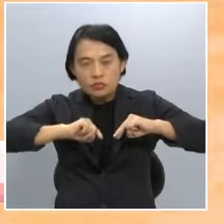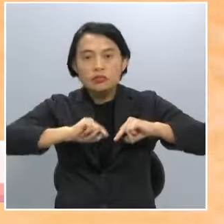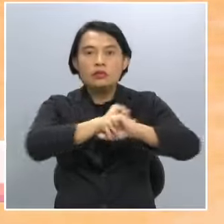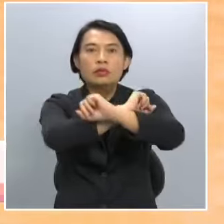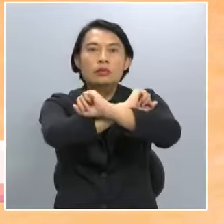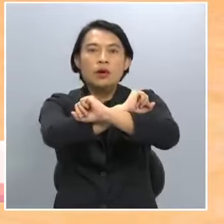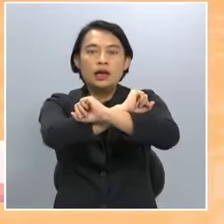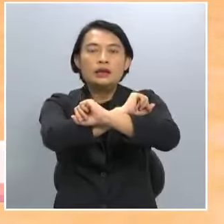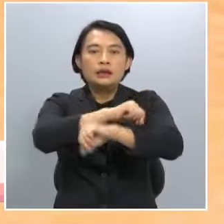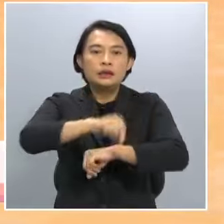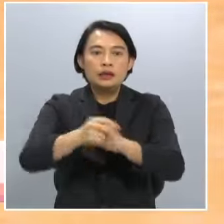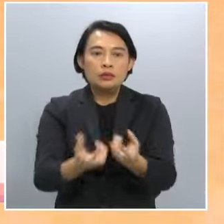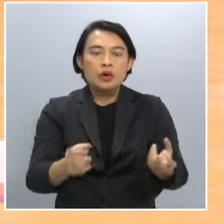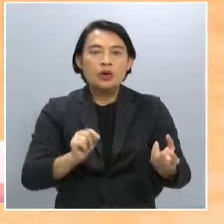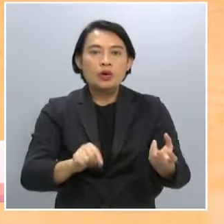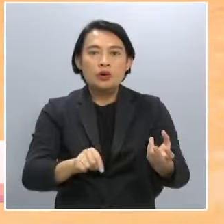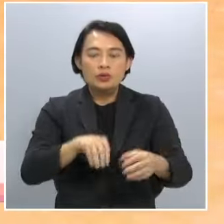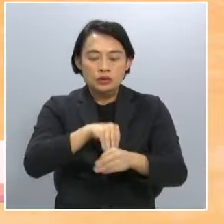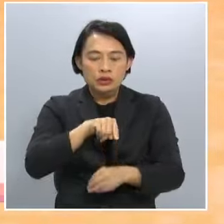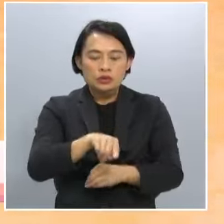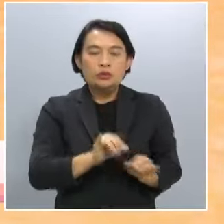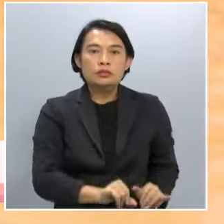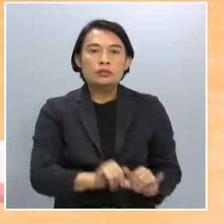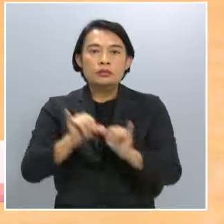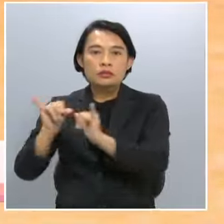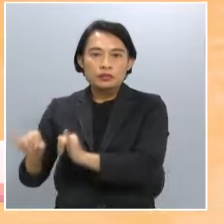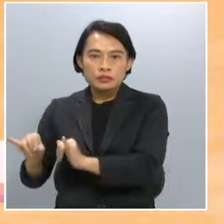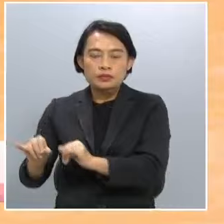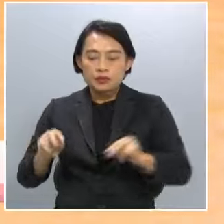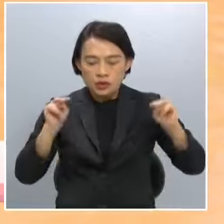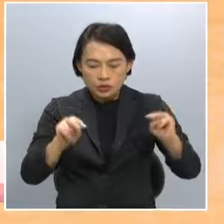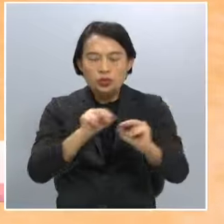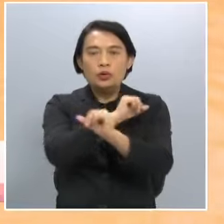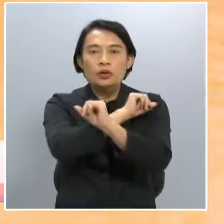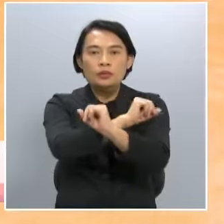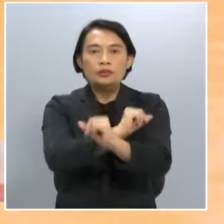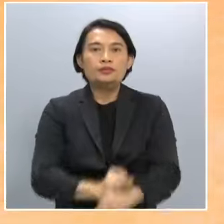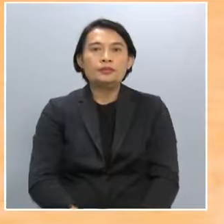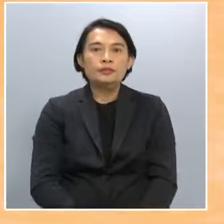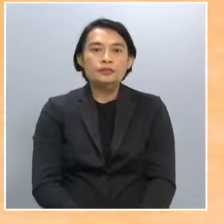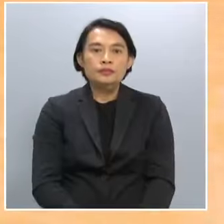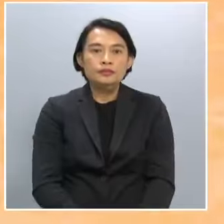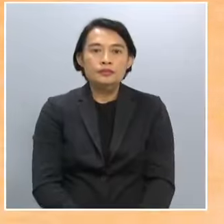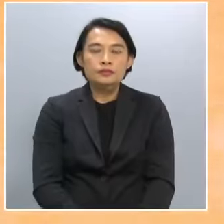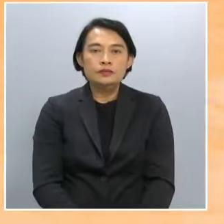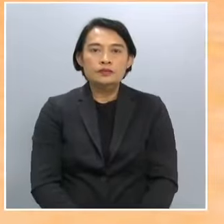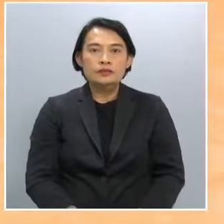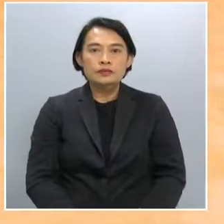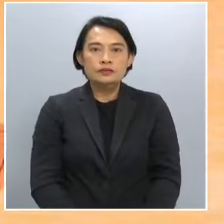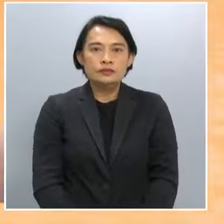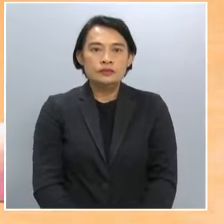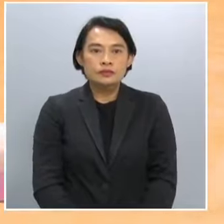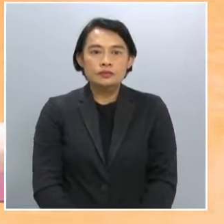ดูแลในเรื่องของทรัพย์สินพี่น้องประชาชนที่อพยพออกไปอยู่ข้างนอกนะครับอีกส่วนหนึ่งนะครับก็คือผู้